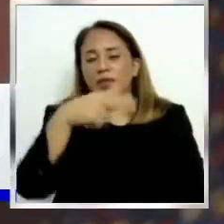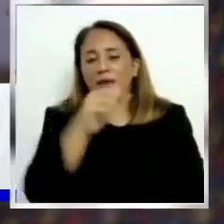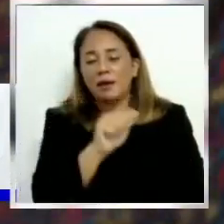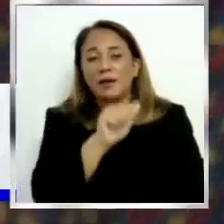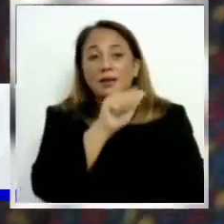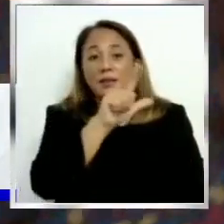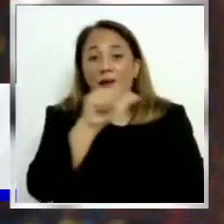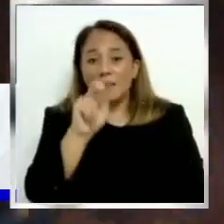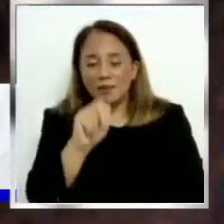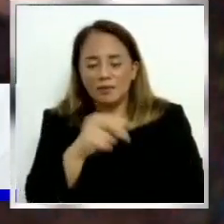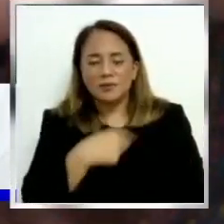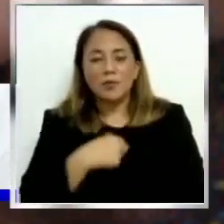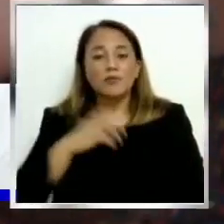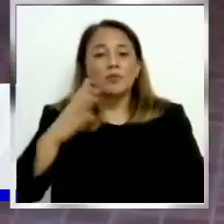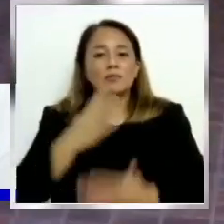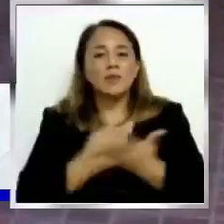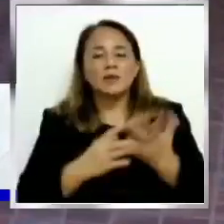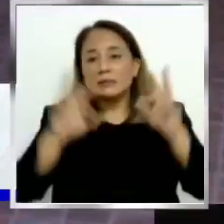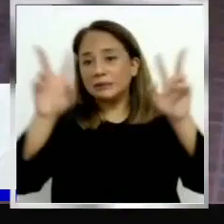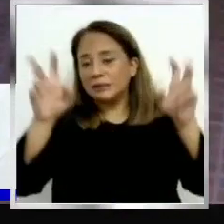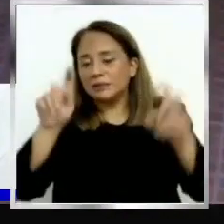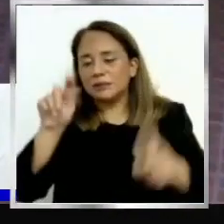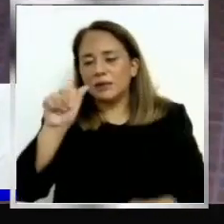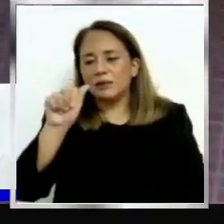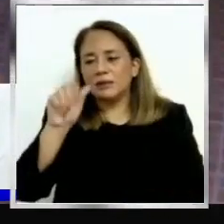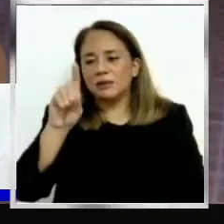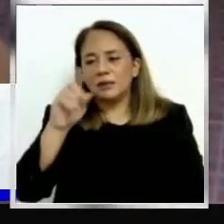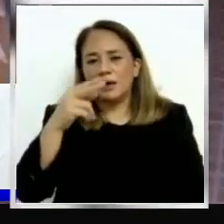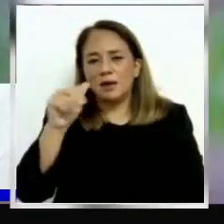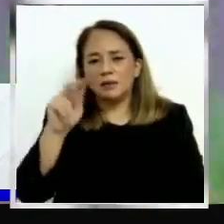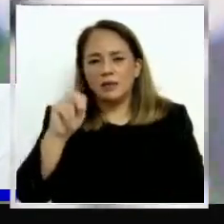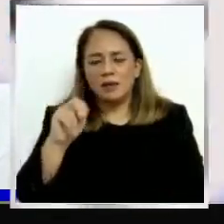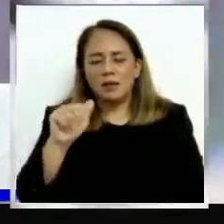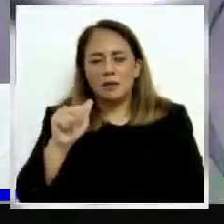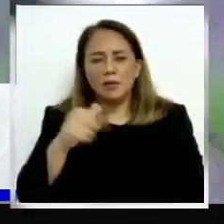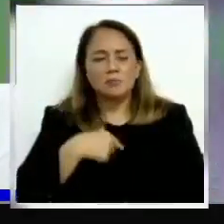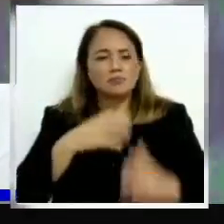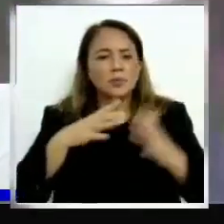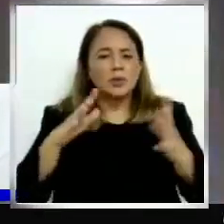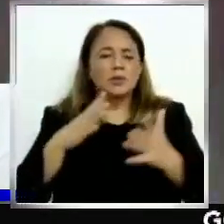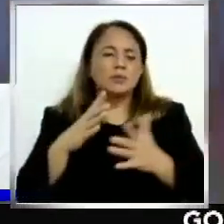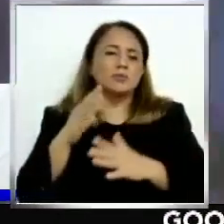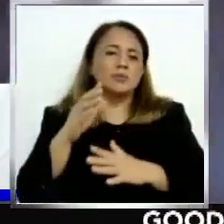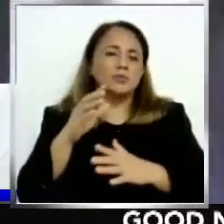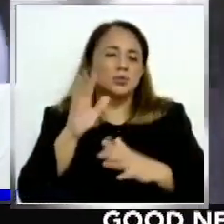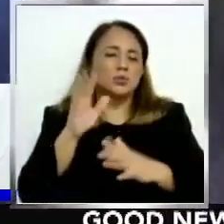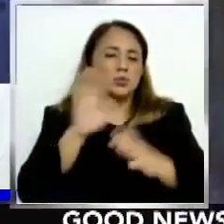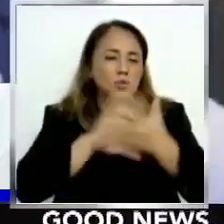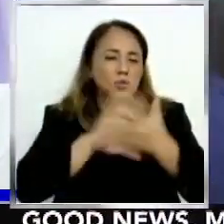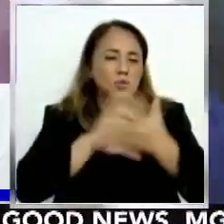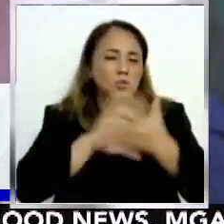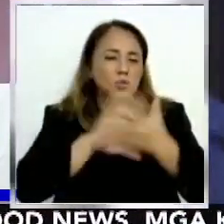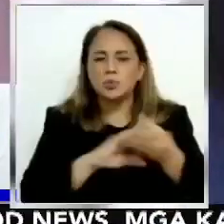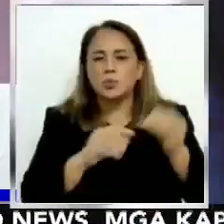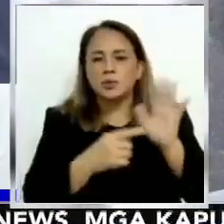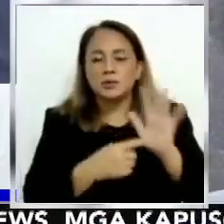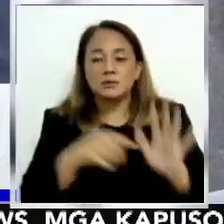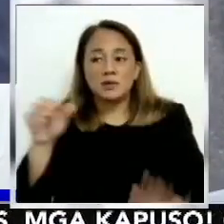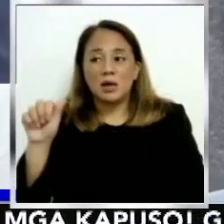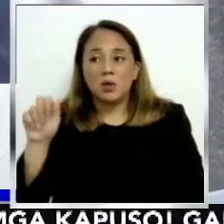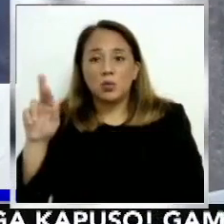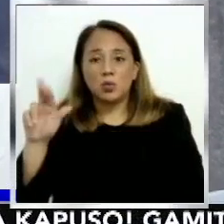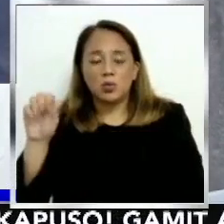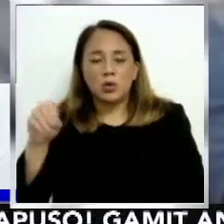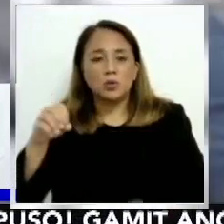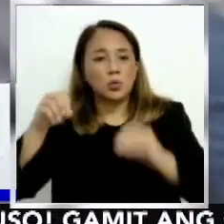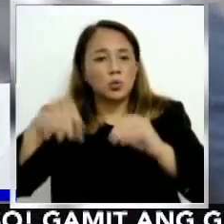Tadhana. Sinasabing ito ang pinakamalaking istoryang handog ng programa. Gaganap si Sofia bilang si Aurora, ang nawawalang anak ng karakter